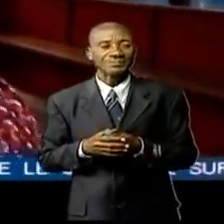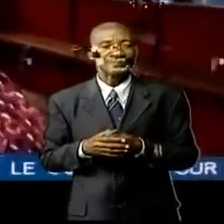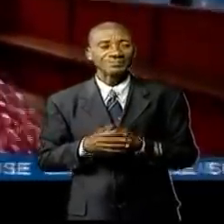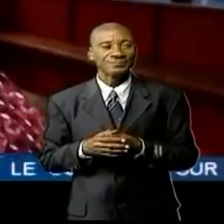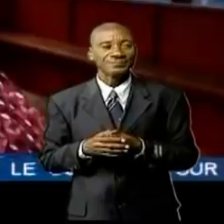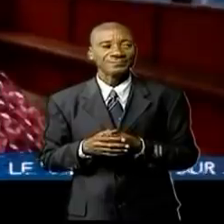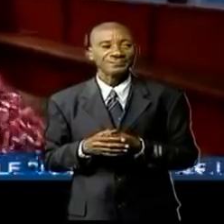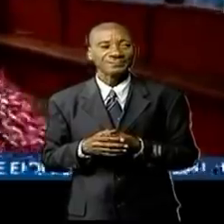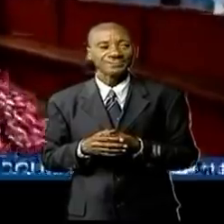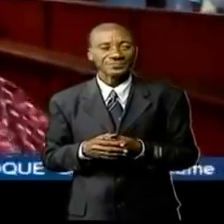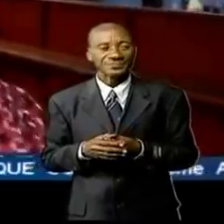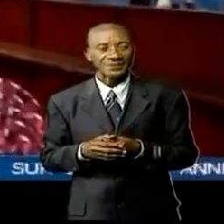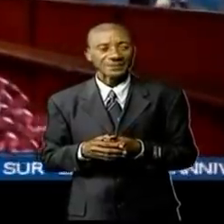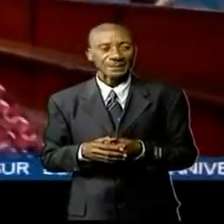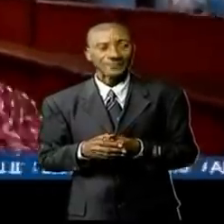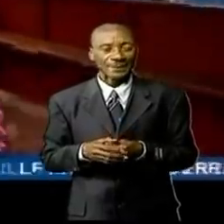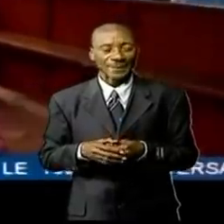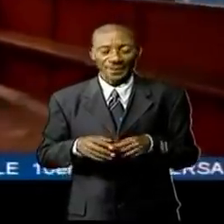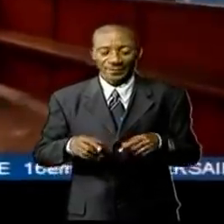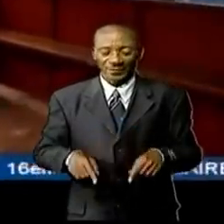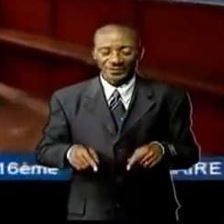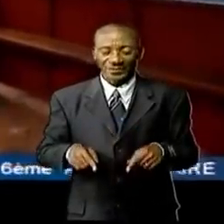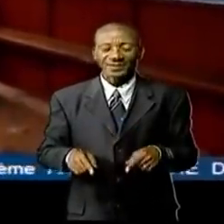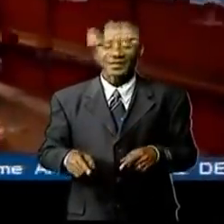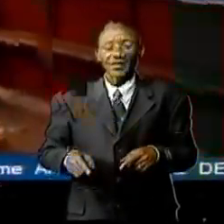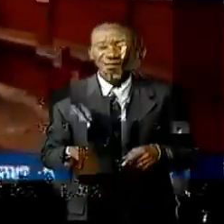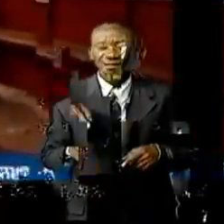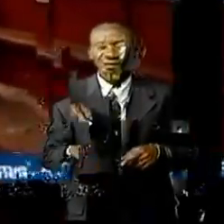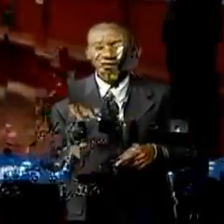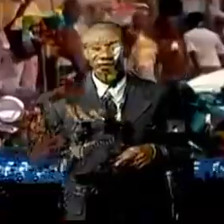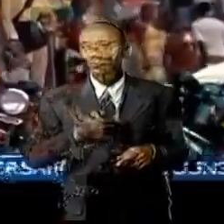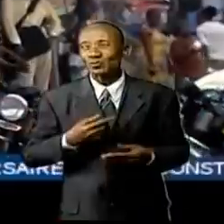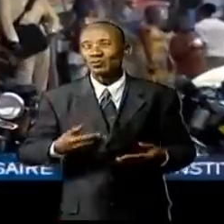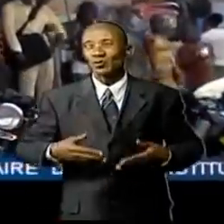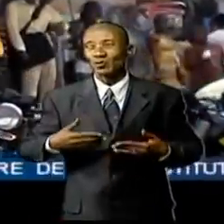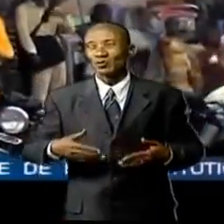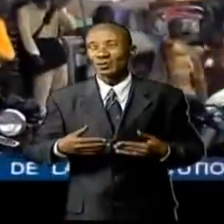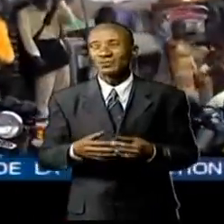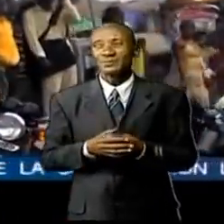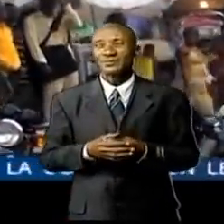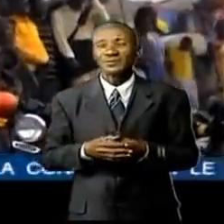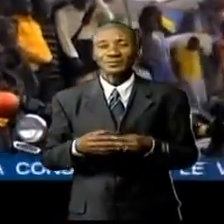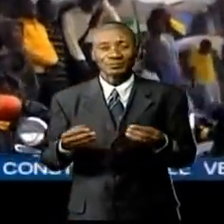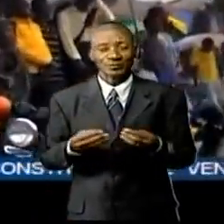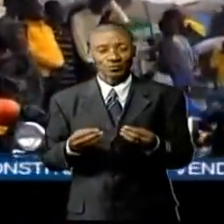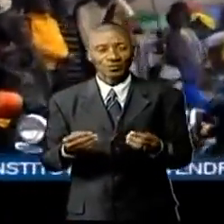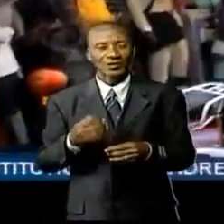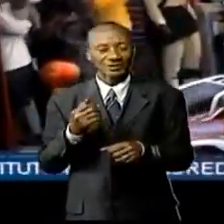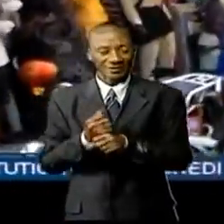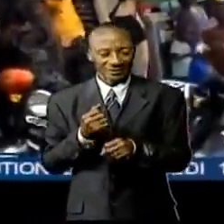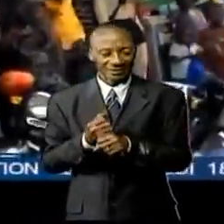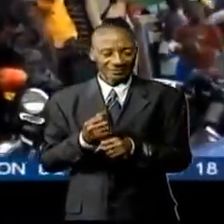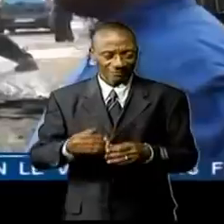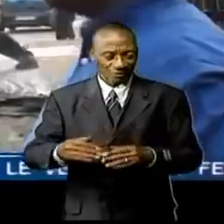Ma joie est immense de voir la construction de cet hangar qui nous protège contre les intempéries.